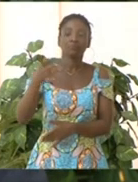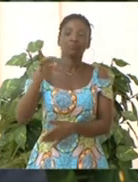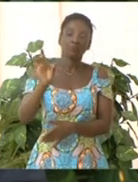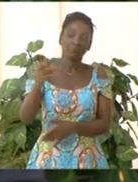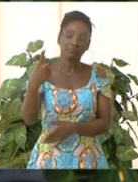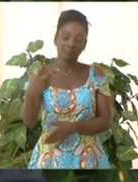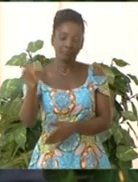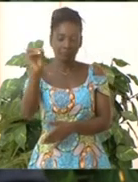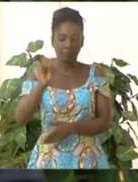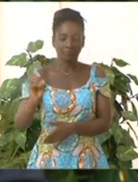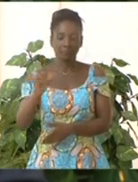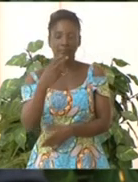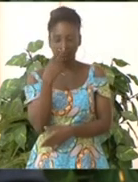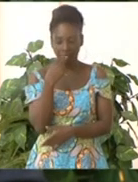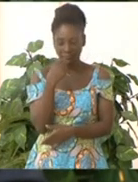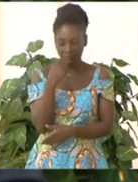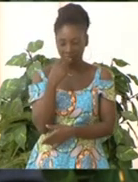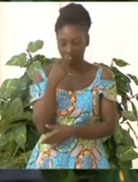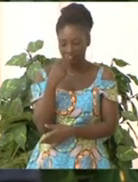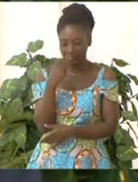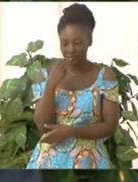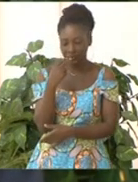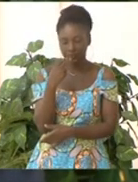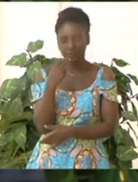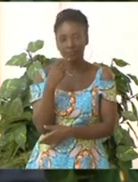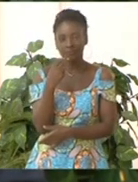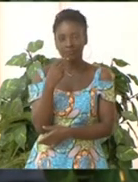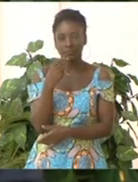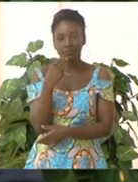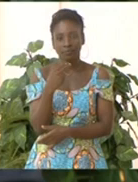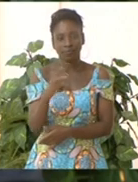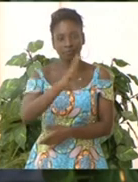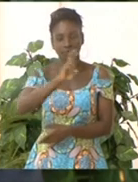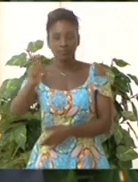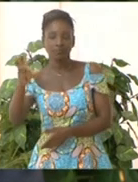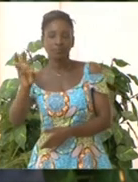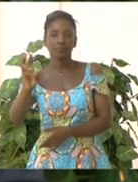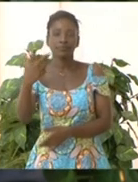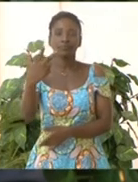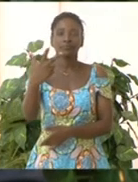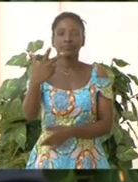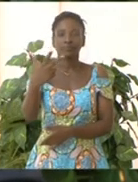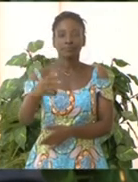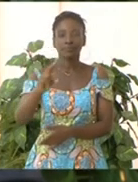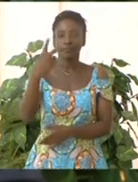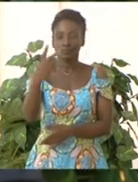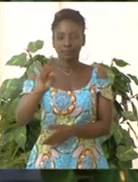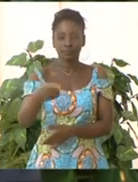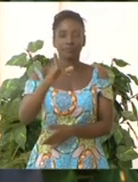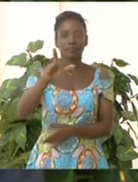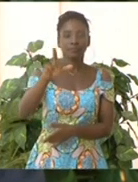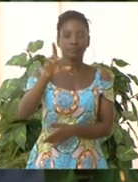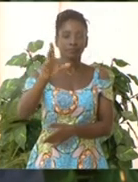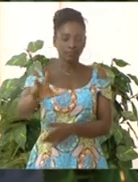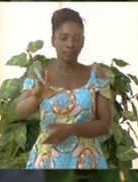aimez bédié konan aimé henri 263 soit 2,23 pour